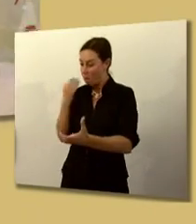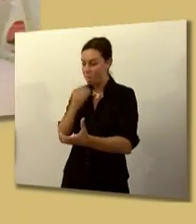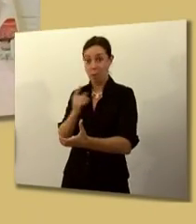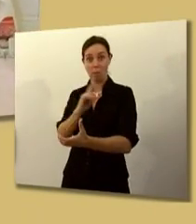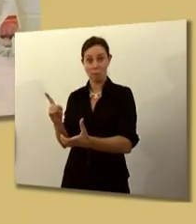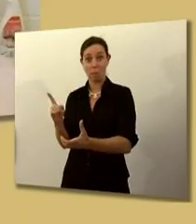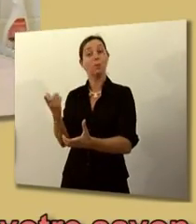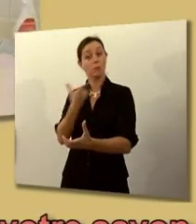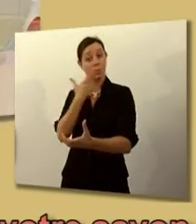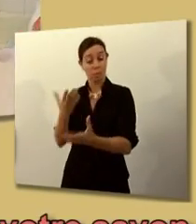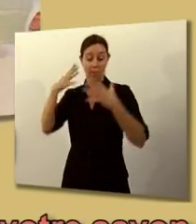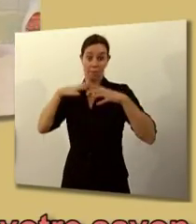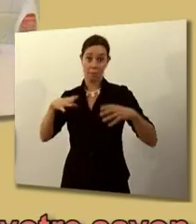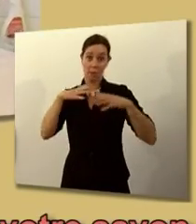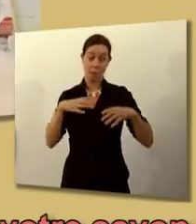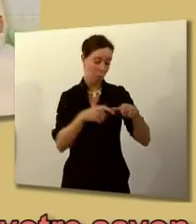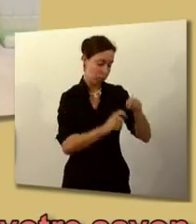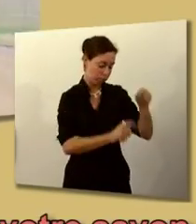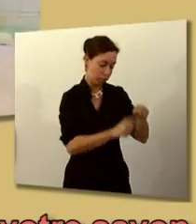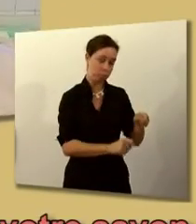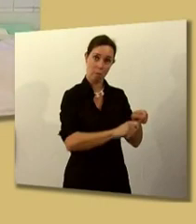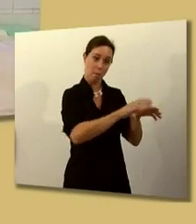Voilà. Vous mettez aussi votre savon,